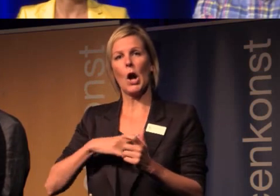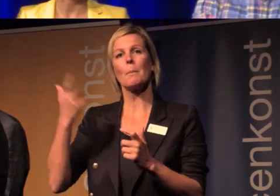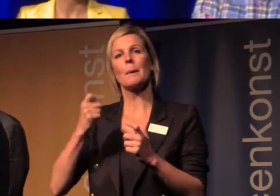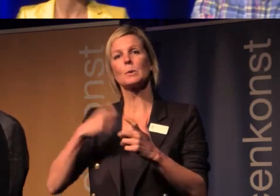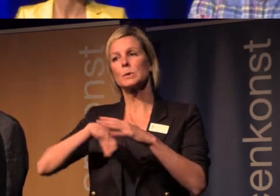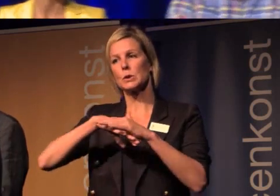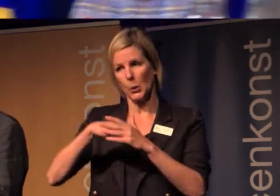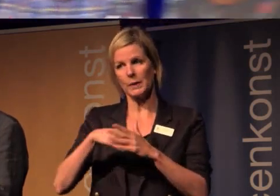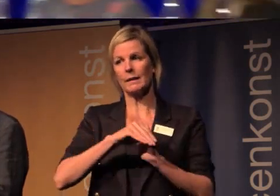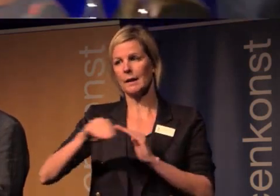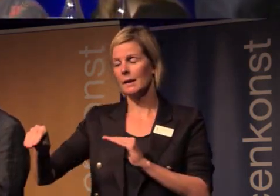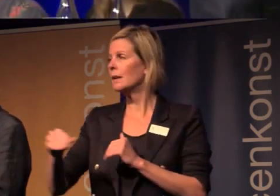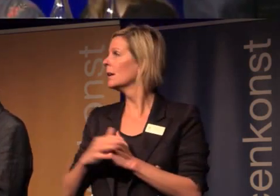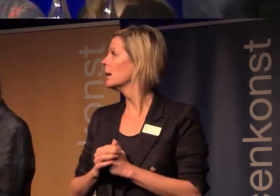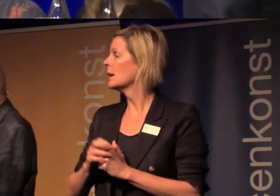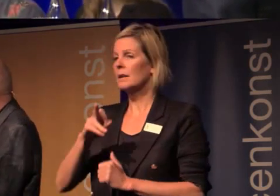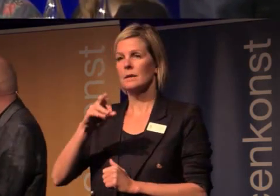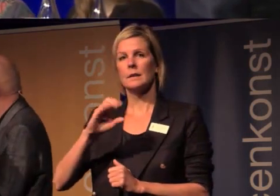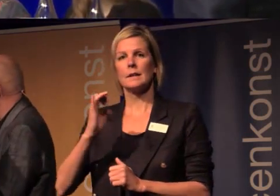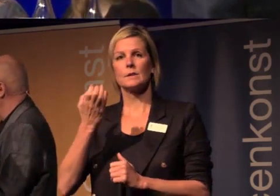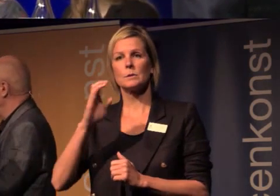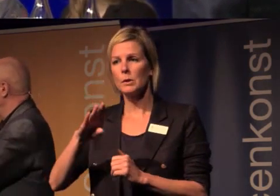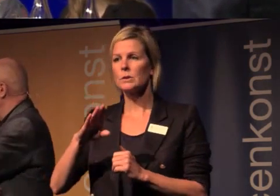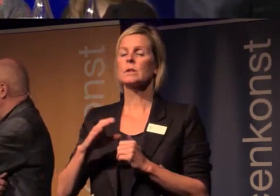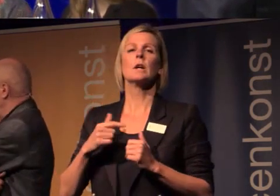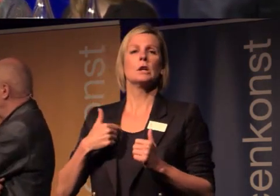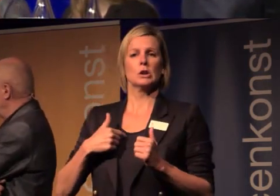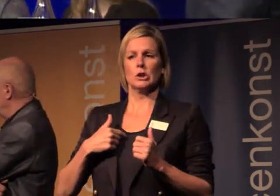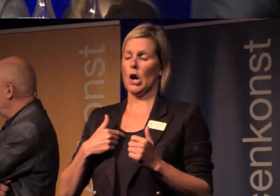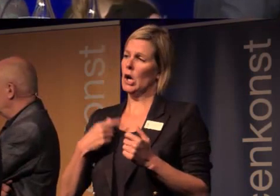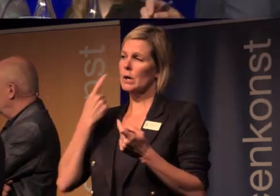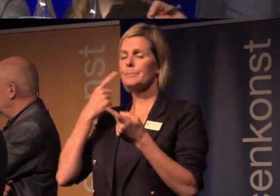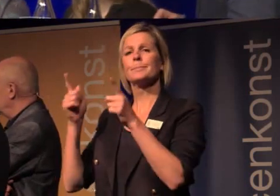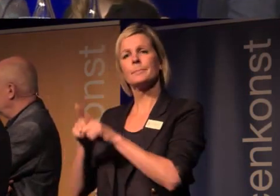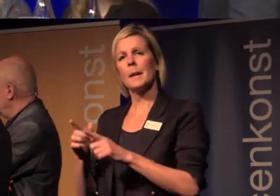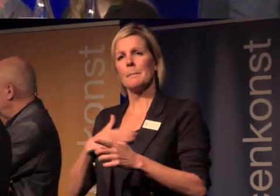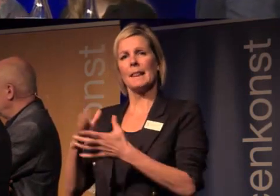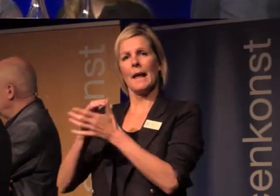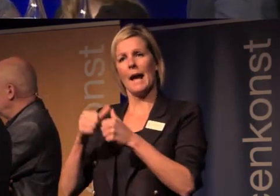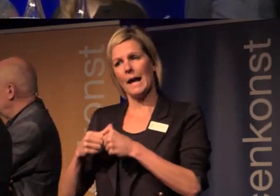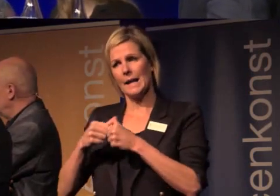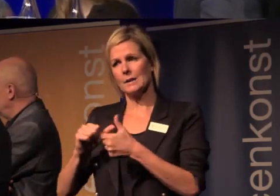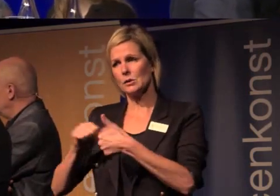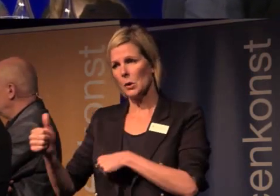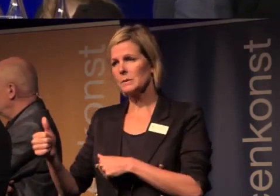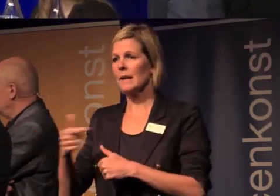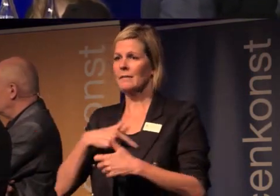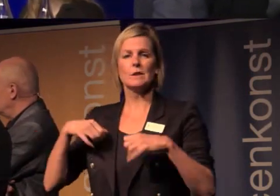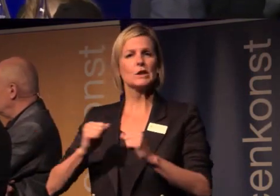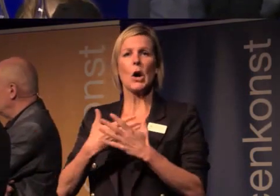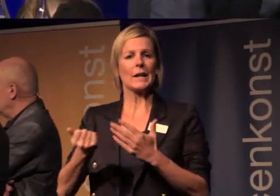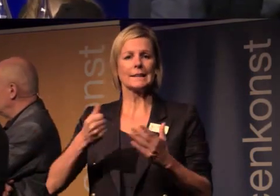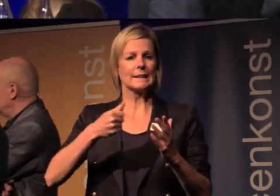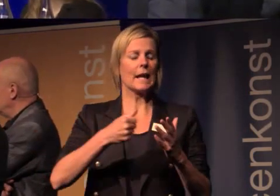och sen Stefan. Jag tror inte heller som mina allianskompisar är riktigt på riktade satsningar eller riktat stöd mot enskilda